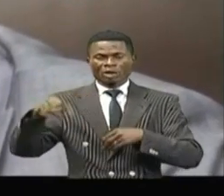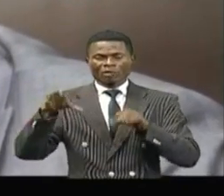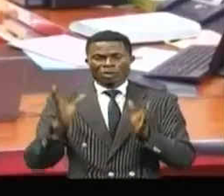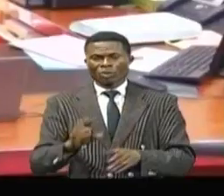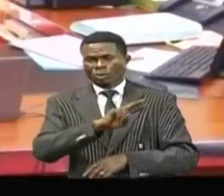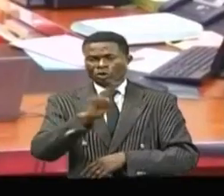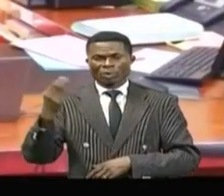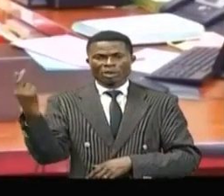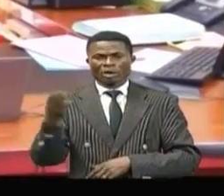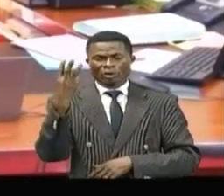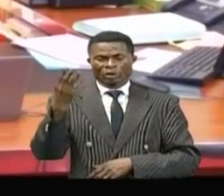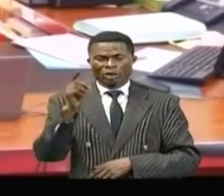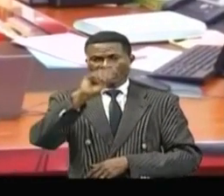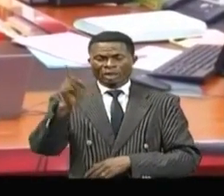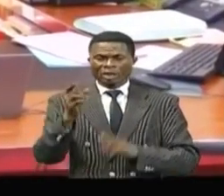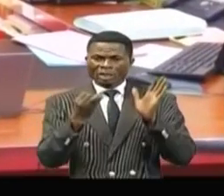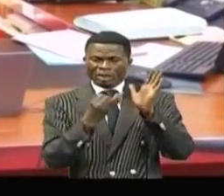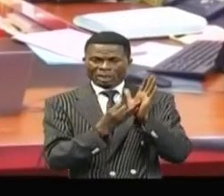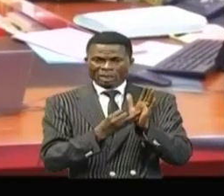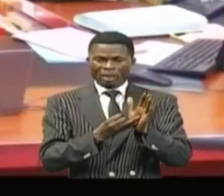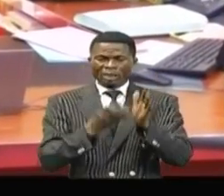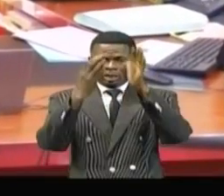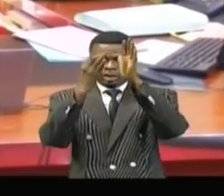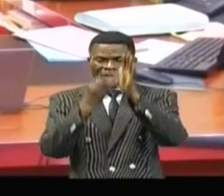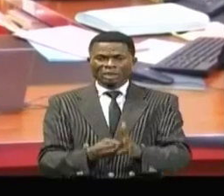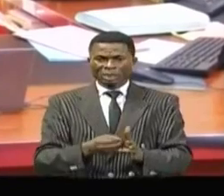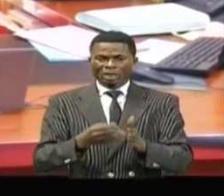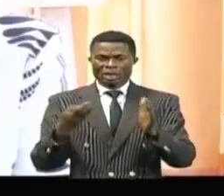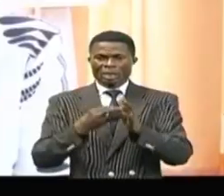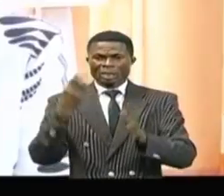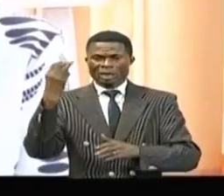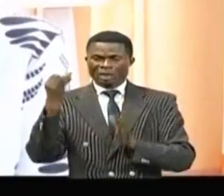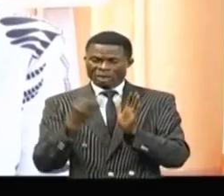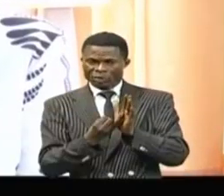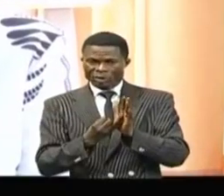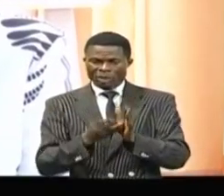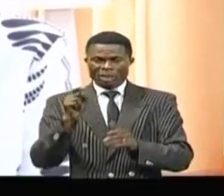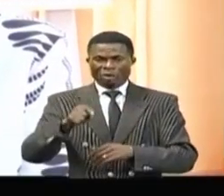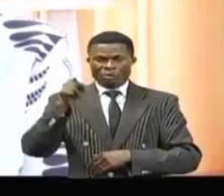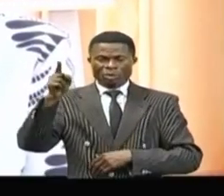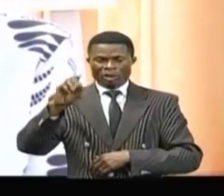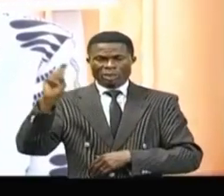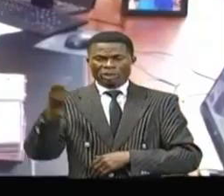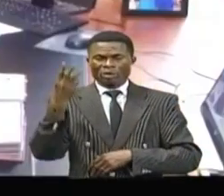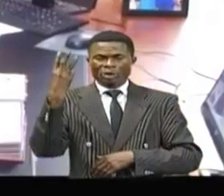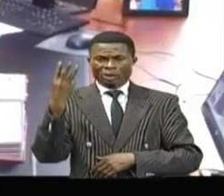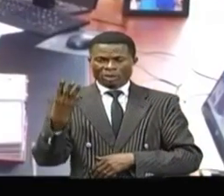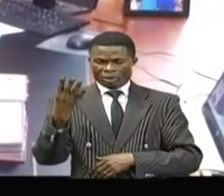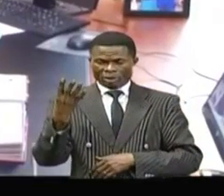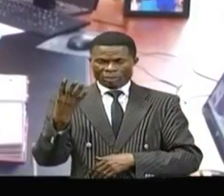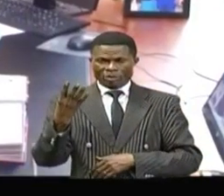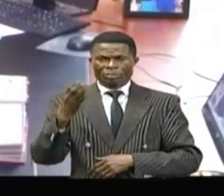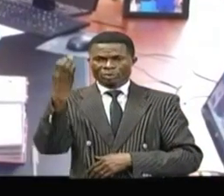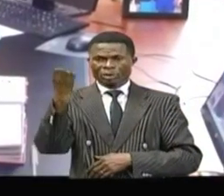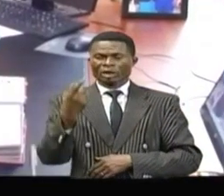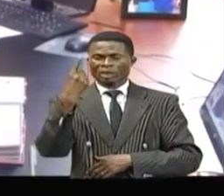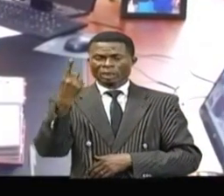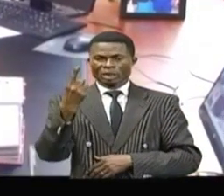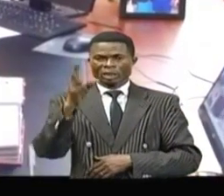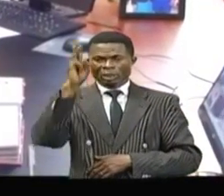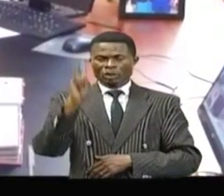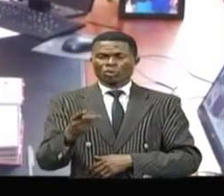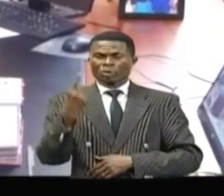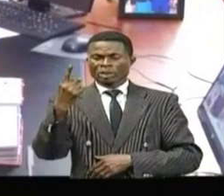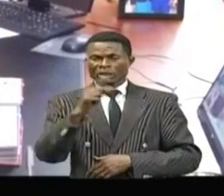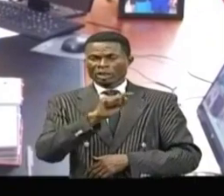2023, 37 787,9 milliards de francs congolais en 2024 et 41 301,2